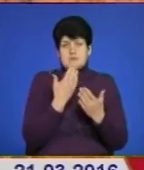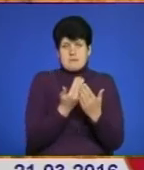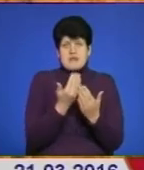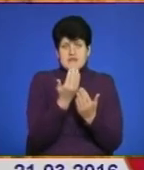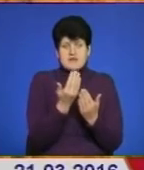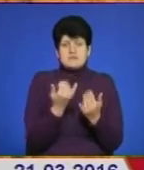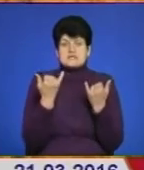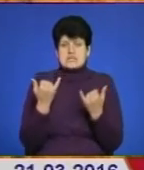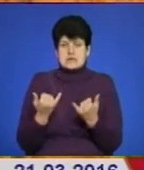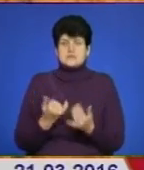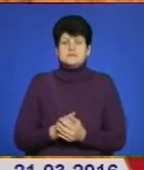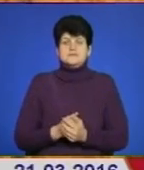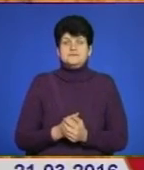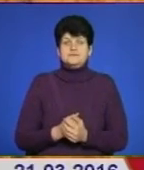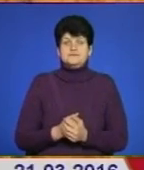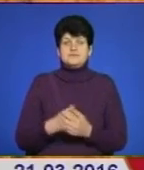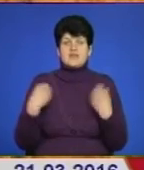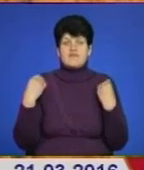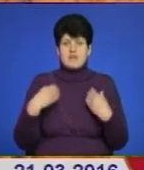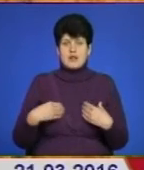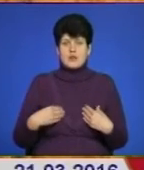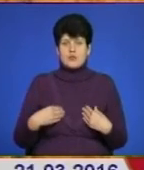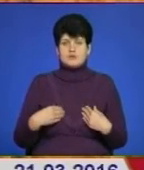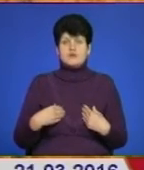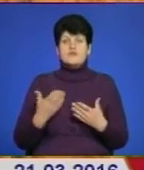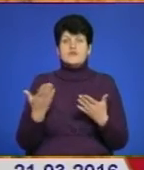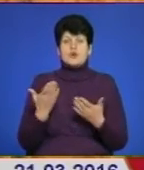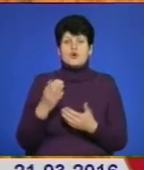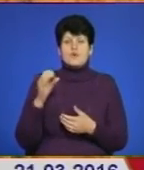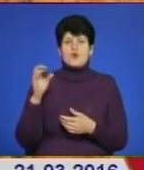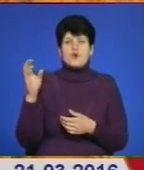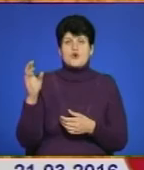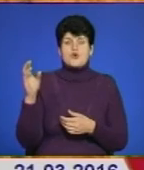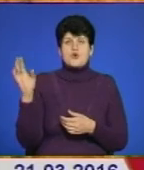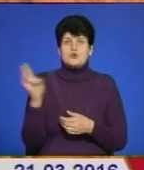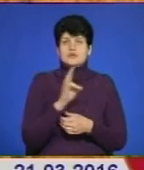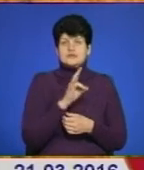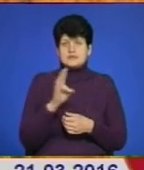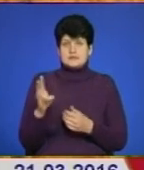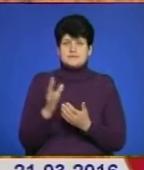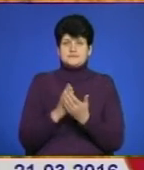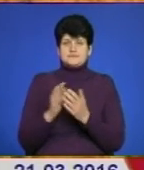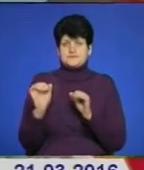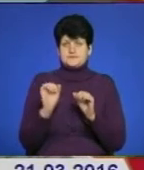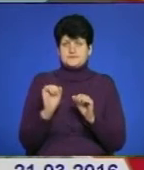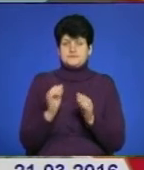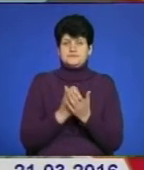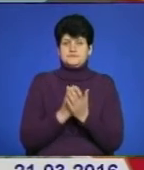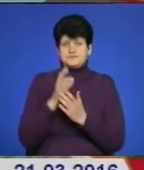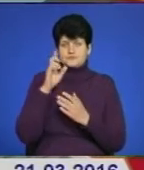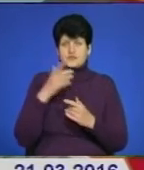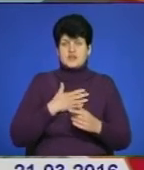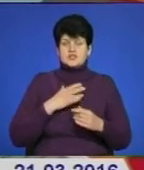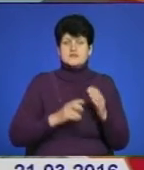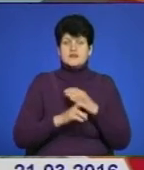зараз фелон, в якому отець Тимотей правив, будучи в нашій церкві.